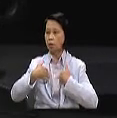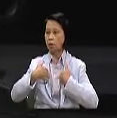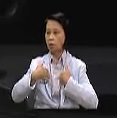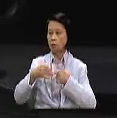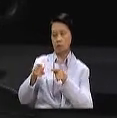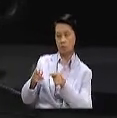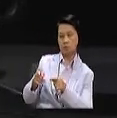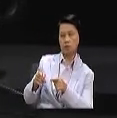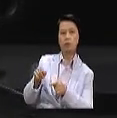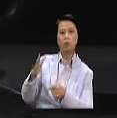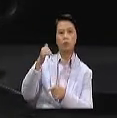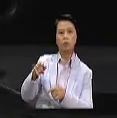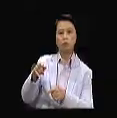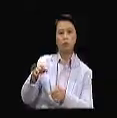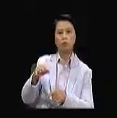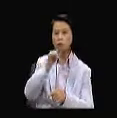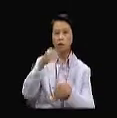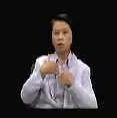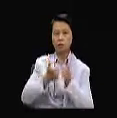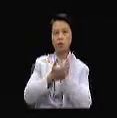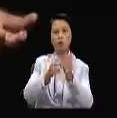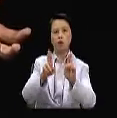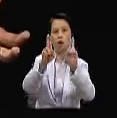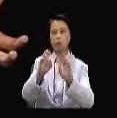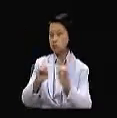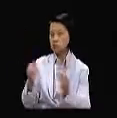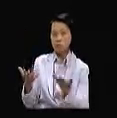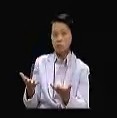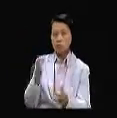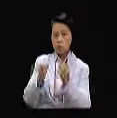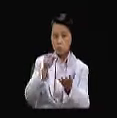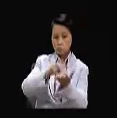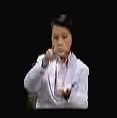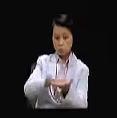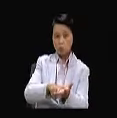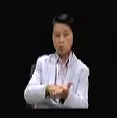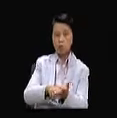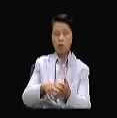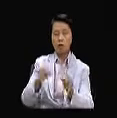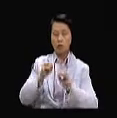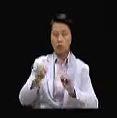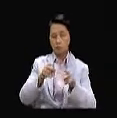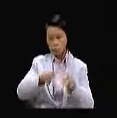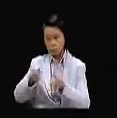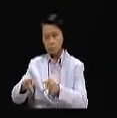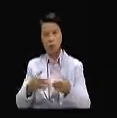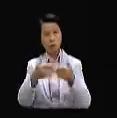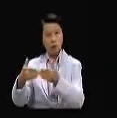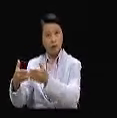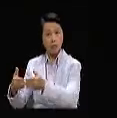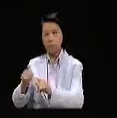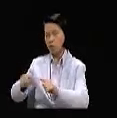Inggris itu mamasakan tidak lihat tidak ada follow upnya ini di warteg luar ad-af mereka Um lainnya